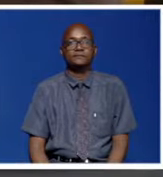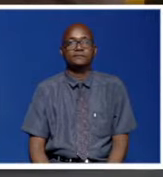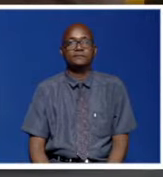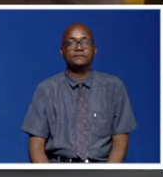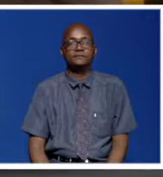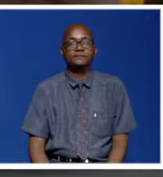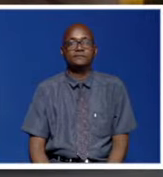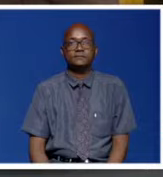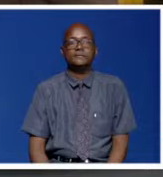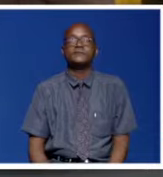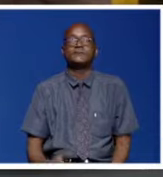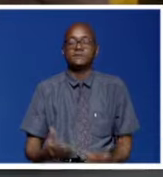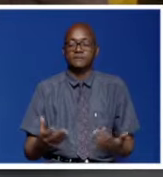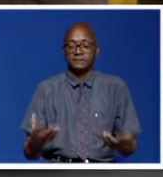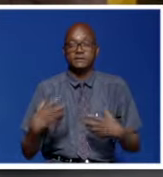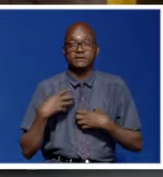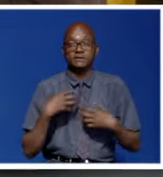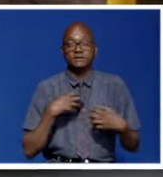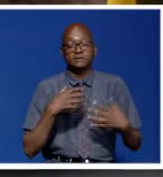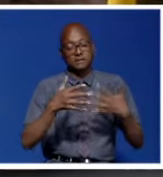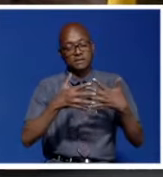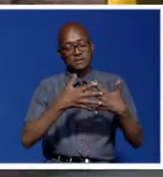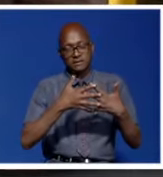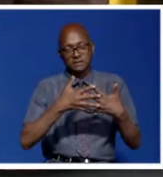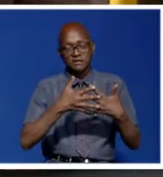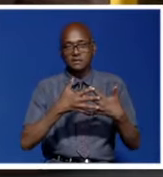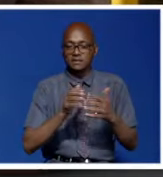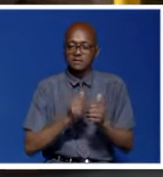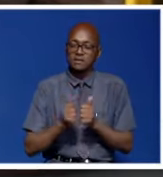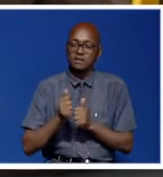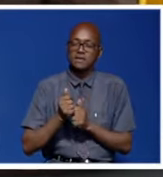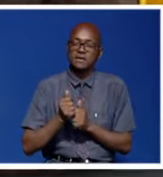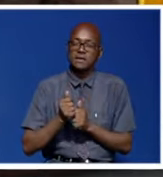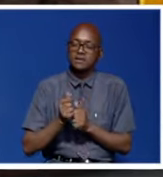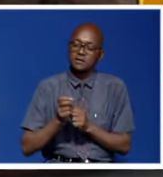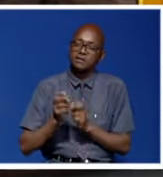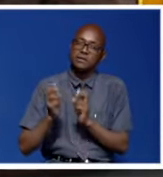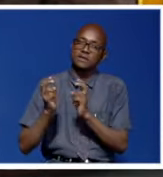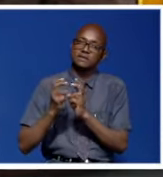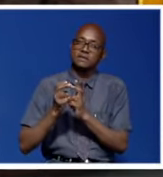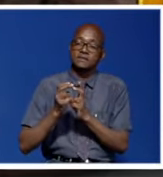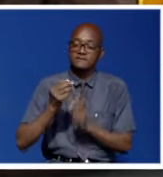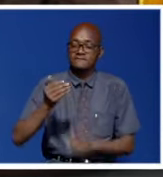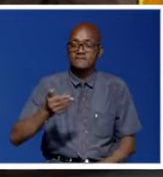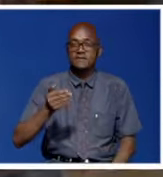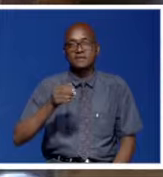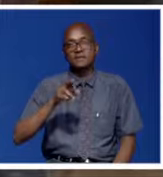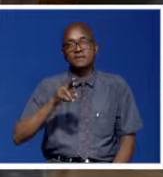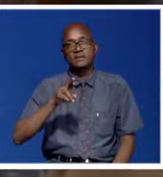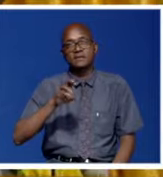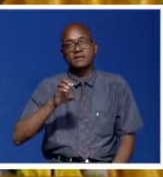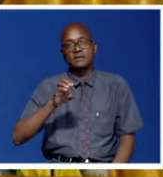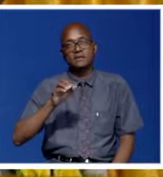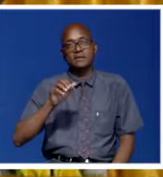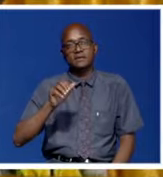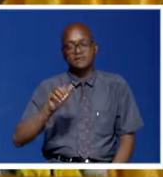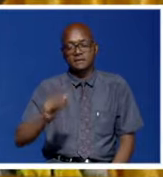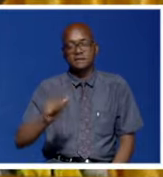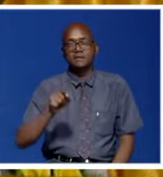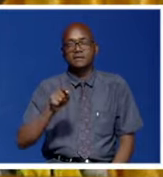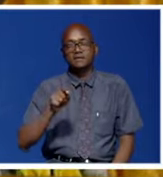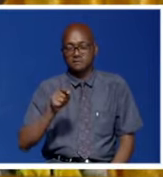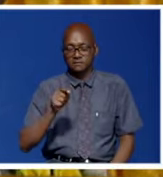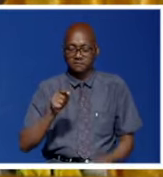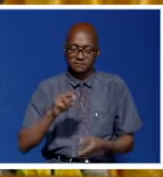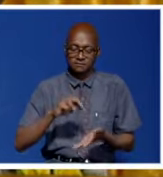Jeshi la magereza na wakala wa nishati vijijini REA wamesaini mkataba utekelezaji wa mpango wa ujenzi miundombinu ya